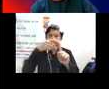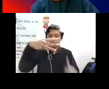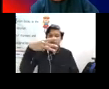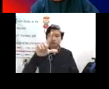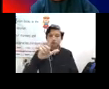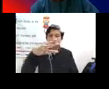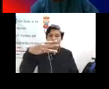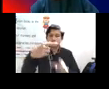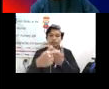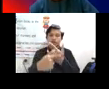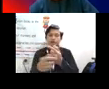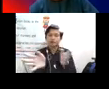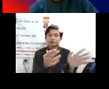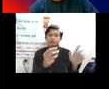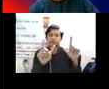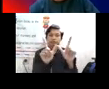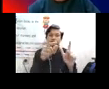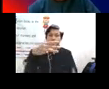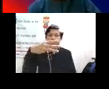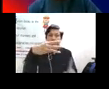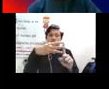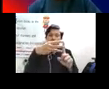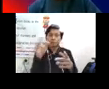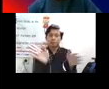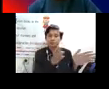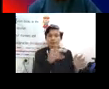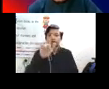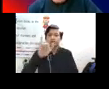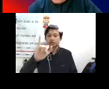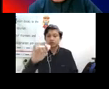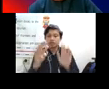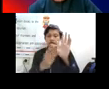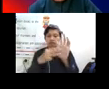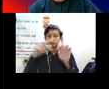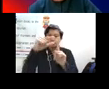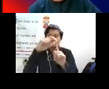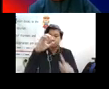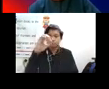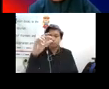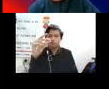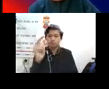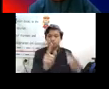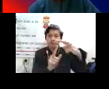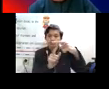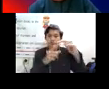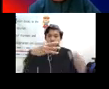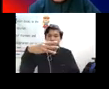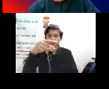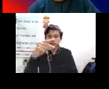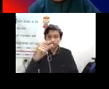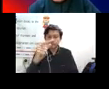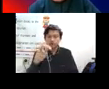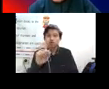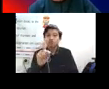nanti tombolnya seperti ini kalau misalkan sudah berhasil dipasang nanti akan tertera hapus dari itu sudah terpasang di Google